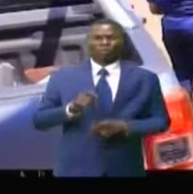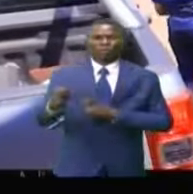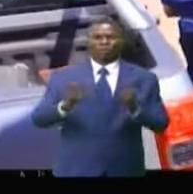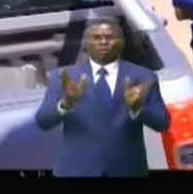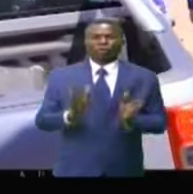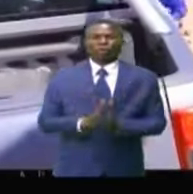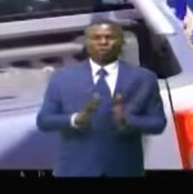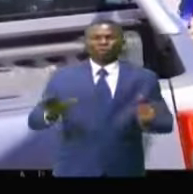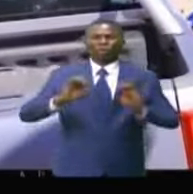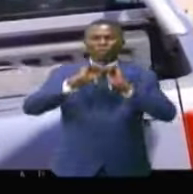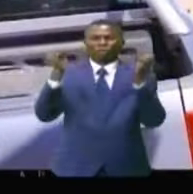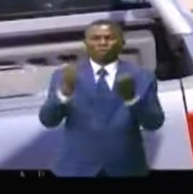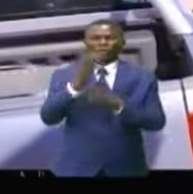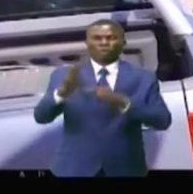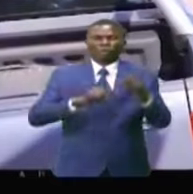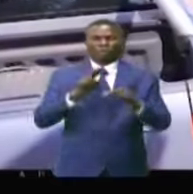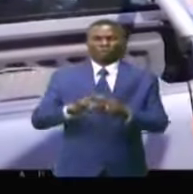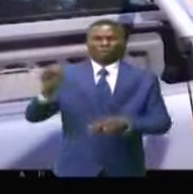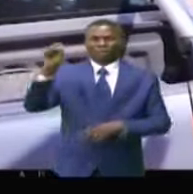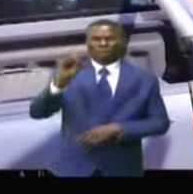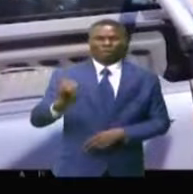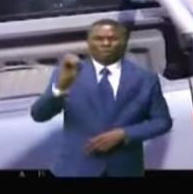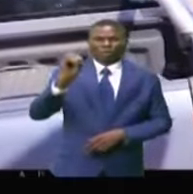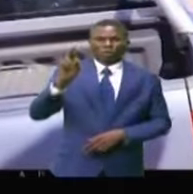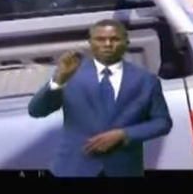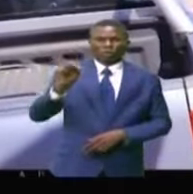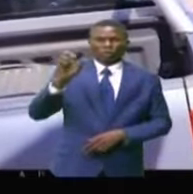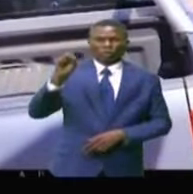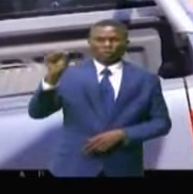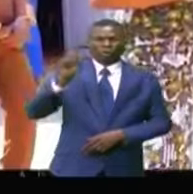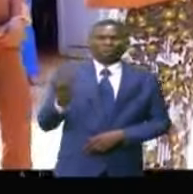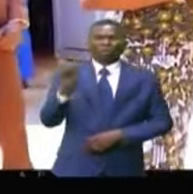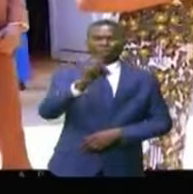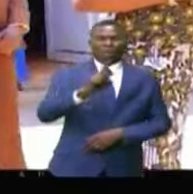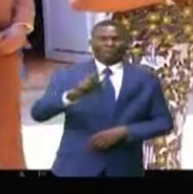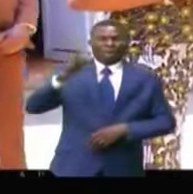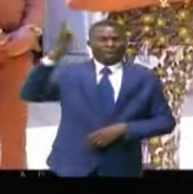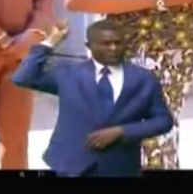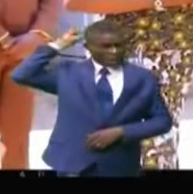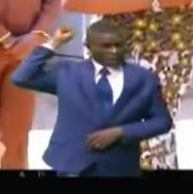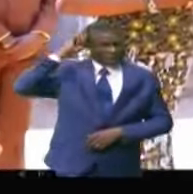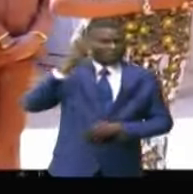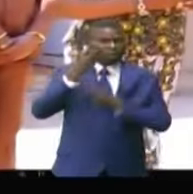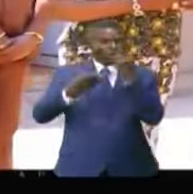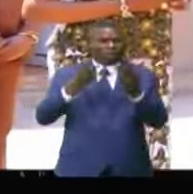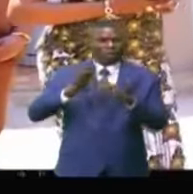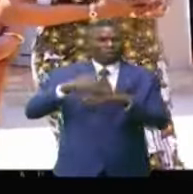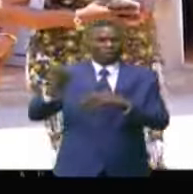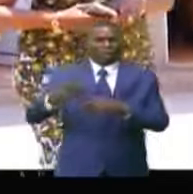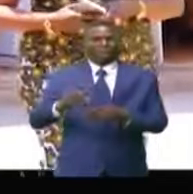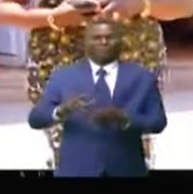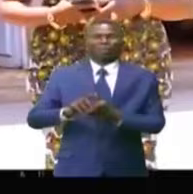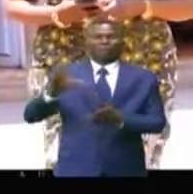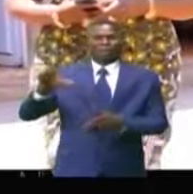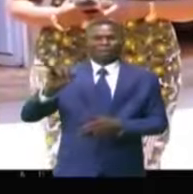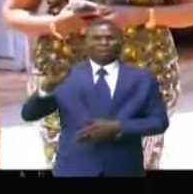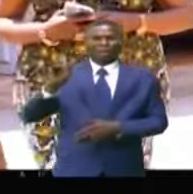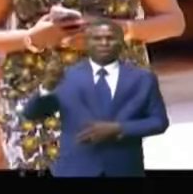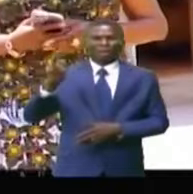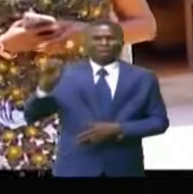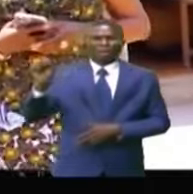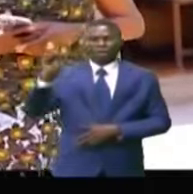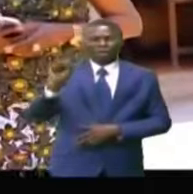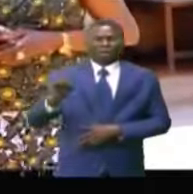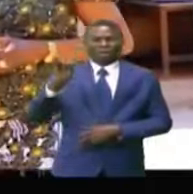général de la Société nationale d'assurance s'est rendu à Kolwezi, seconde étape de sa tournée après l'ICASI. Accompagné d'une